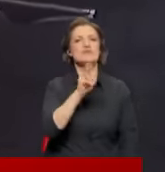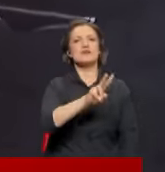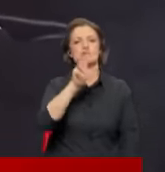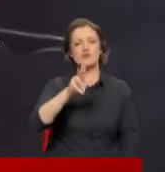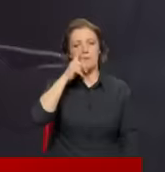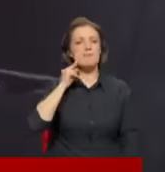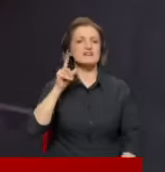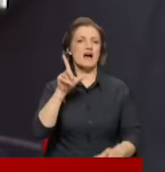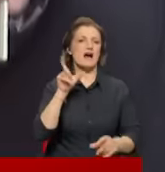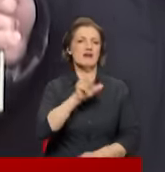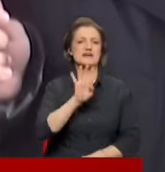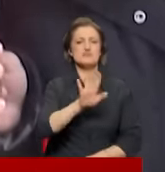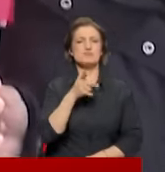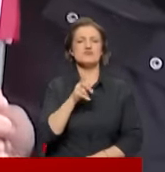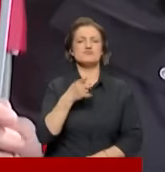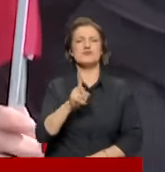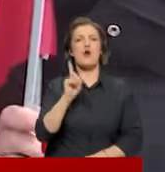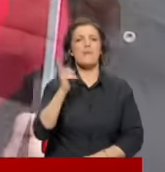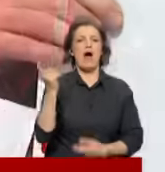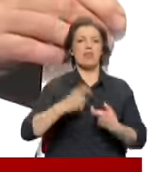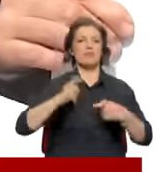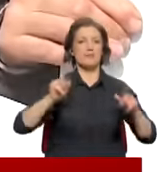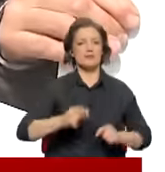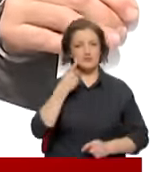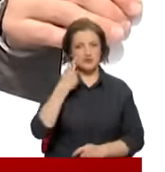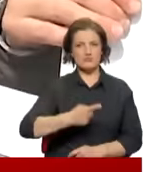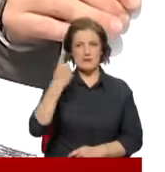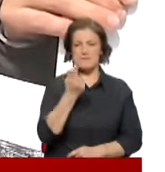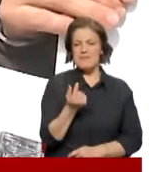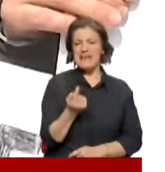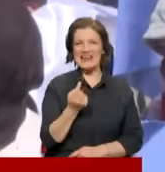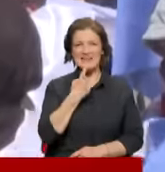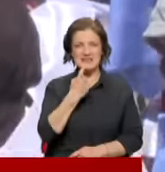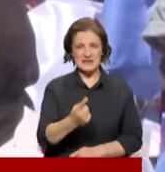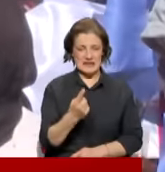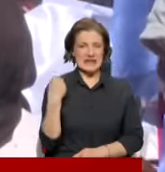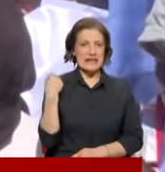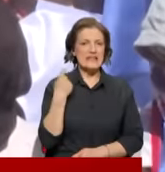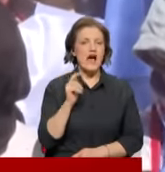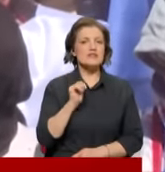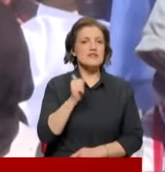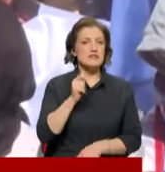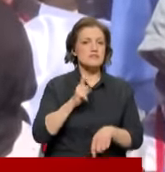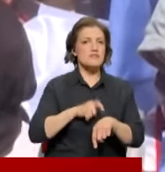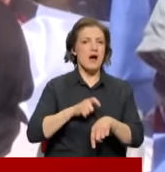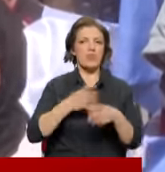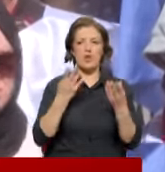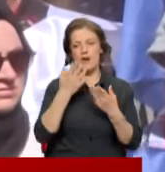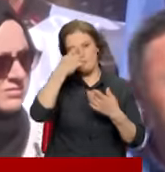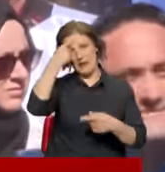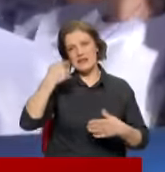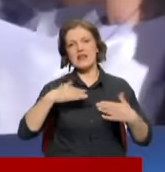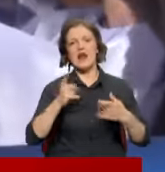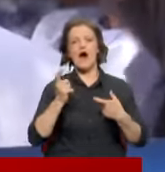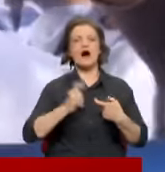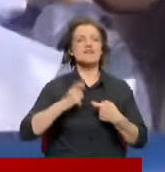Mayıs ayında 45 bin öğretmenin ataması yapılmıştı. Cumhurbaşkanının bir miktar dediği yeni atama ne zaman olacak belli değil.